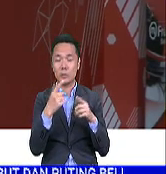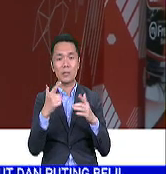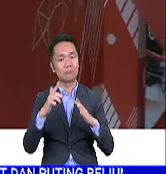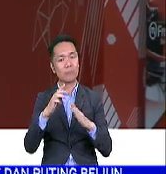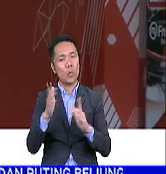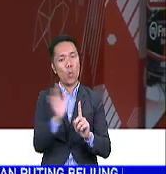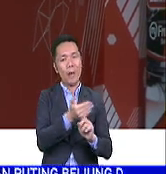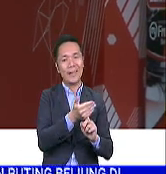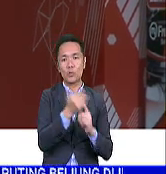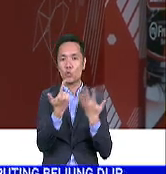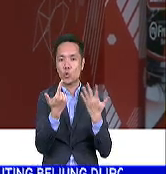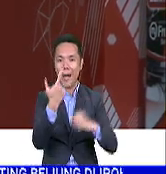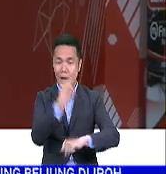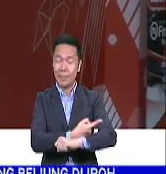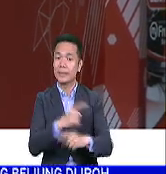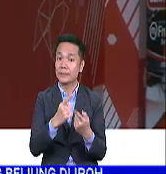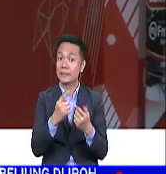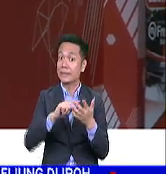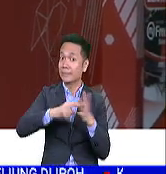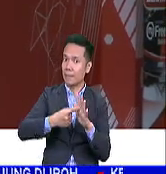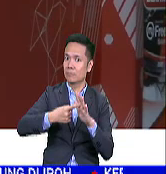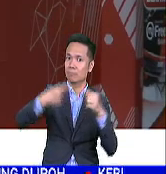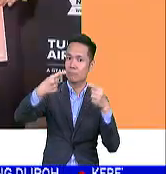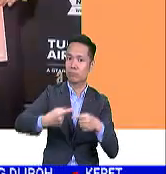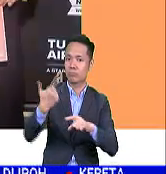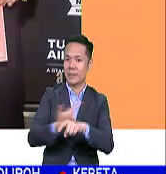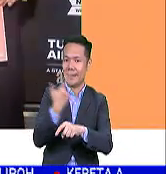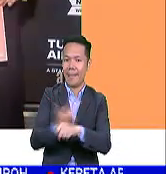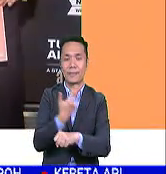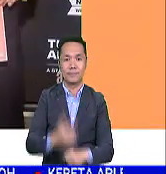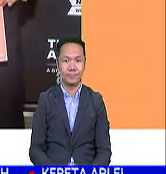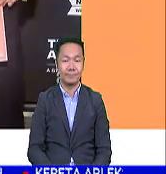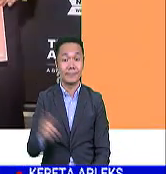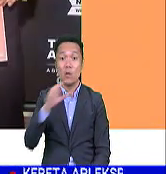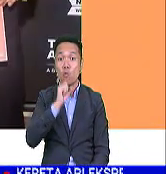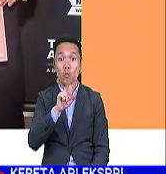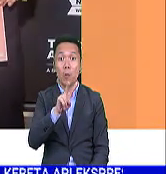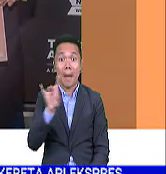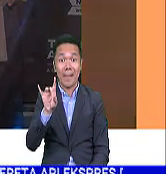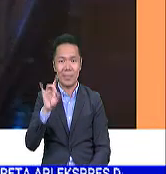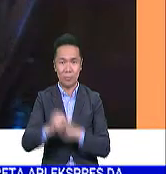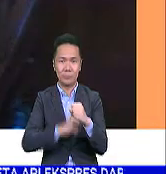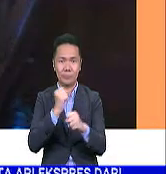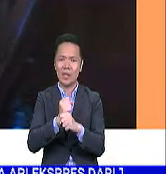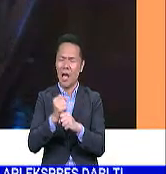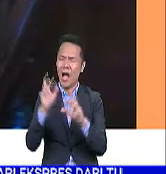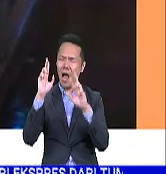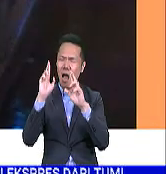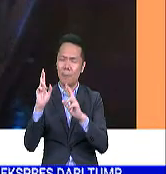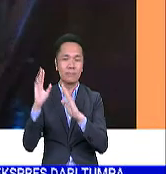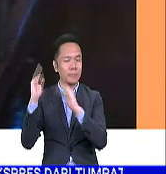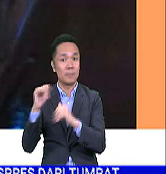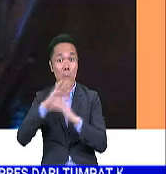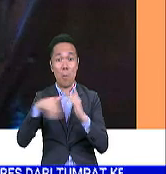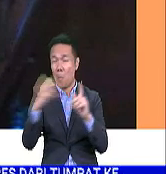7 hari. Lepas tu dah start lah permulaan latihan. Pelari berusia 28 tahun itu juga berharap dapat mencipta rekod